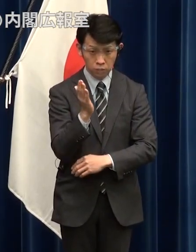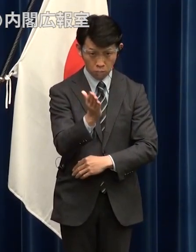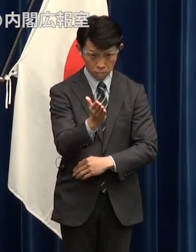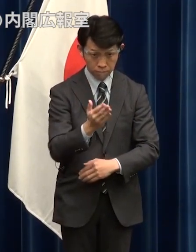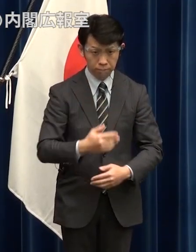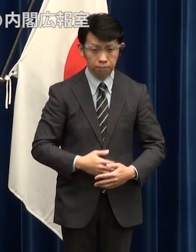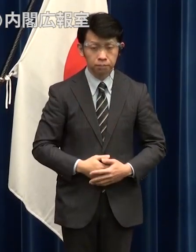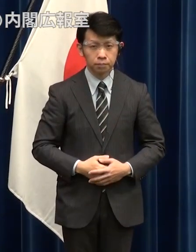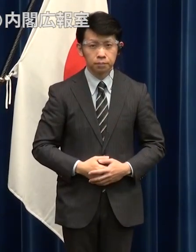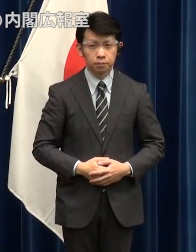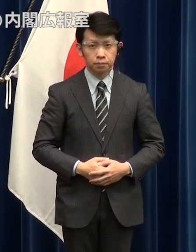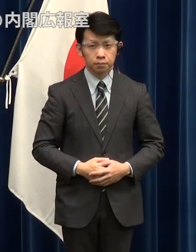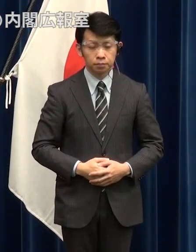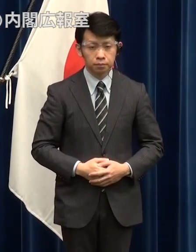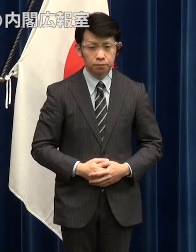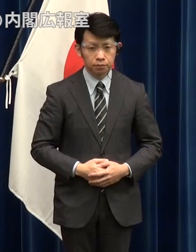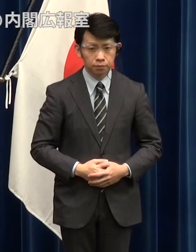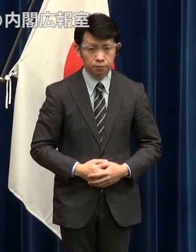ん。